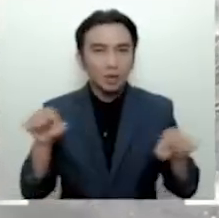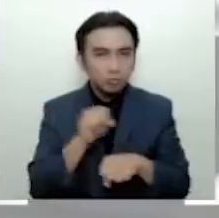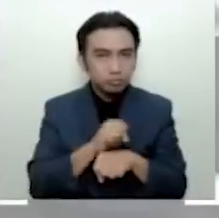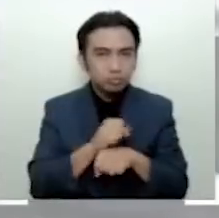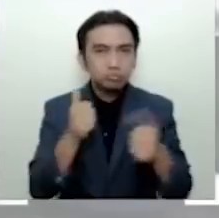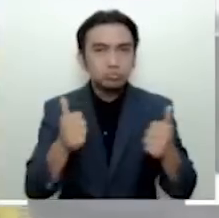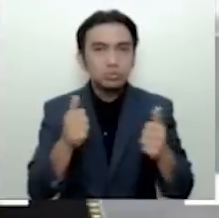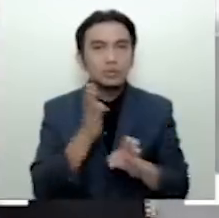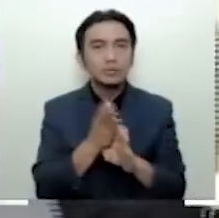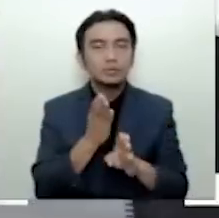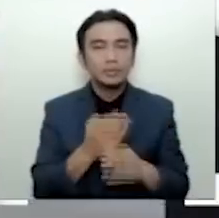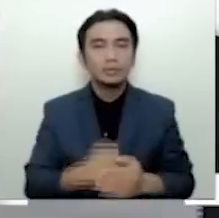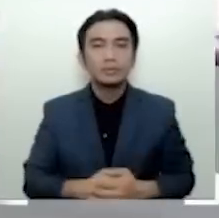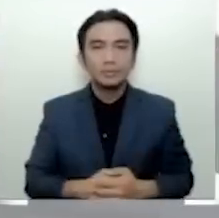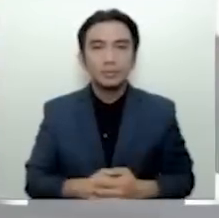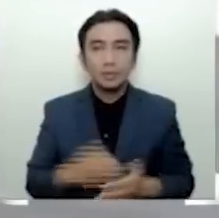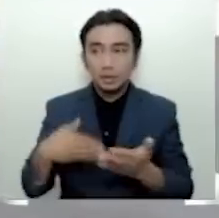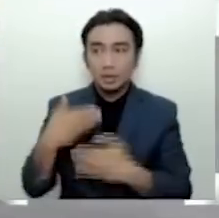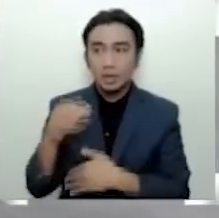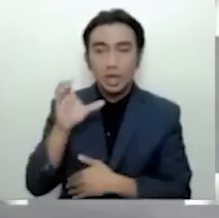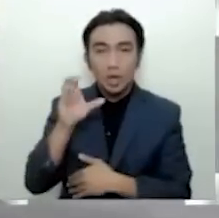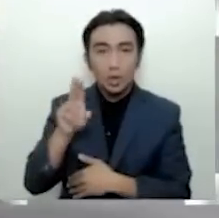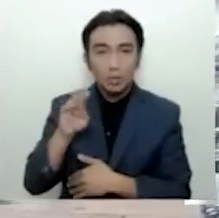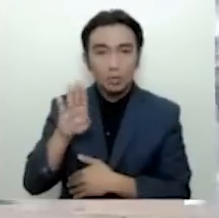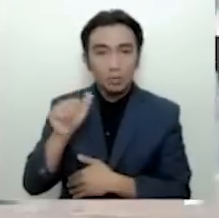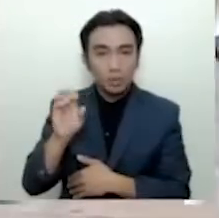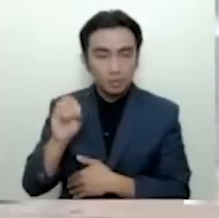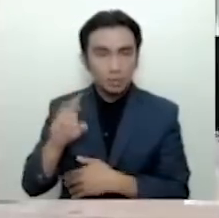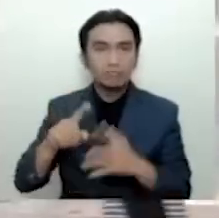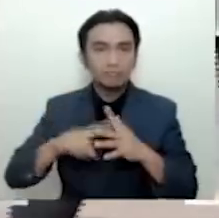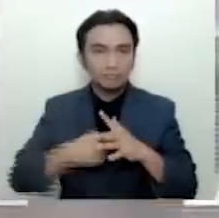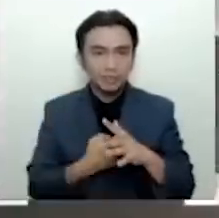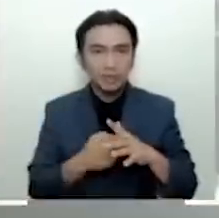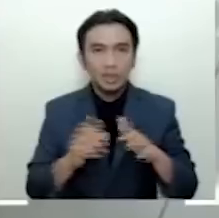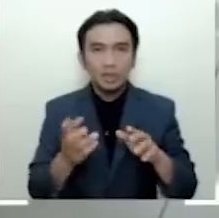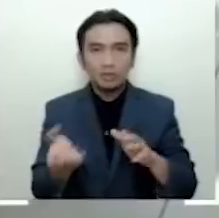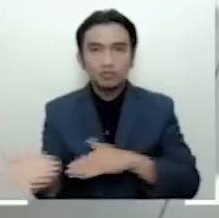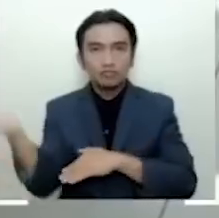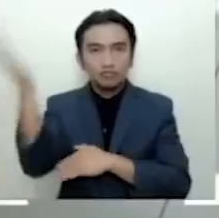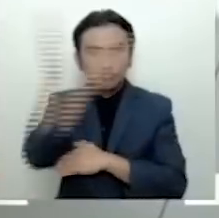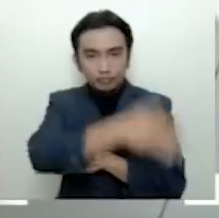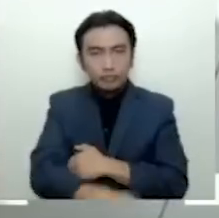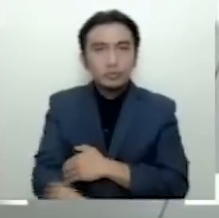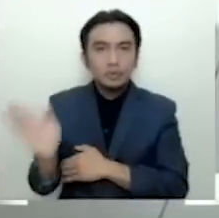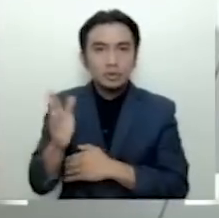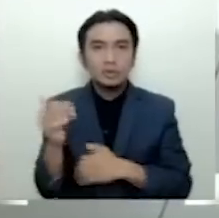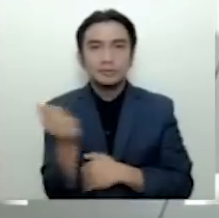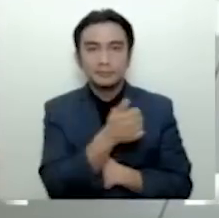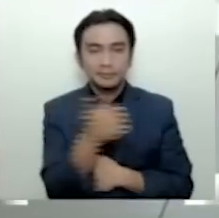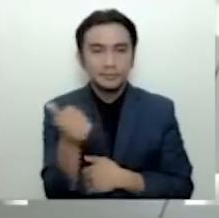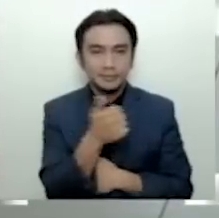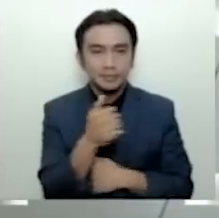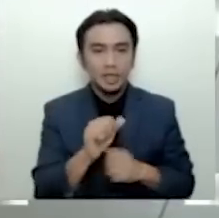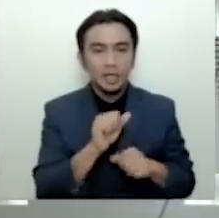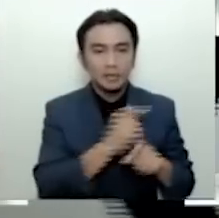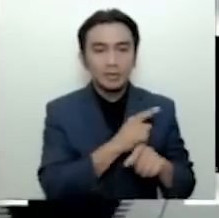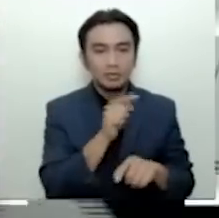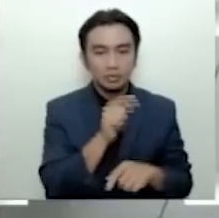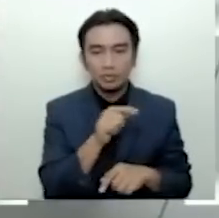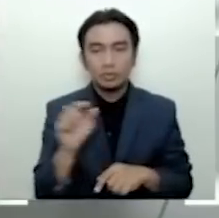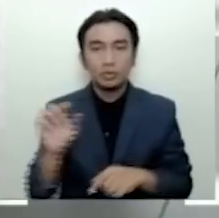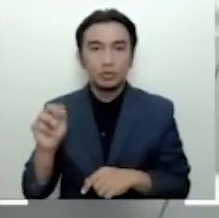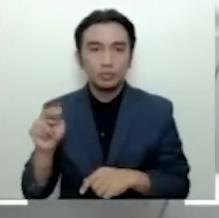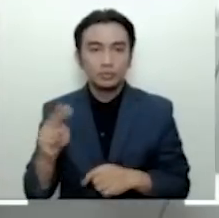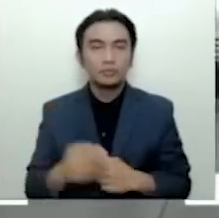Cubao, 24 oras na ang operasyon simula ngayong araw hanggang sa April 12. Dito sa Paranaque Integrated Terminal Exchange o